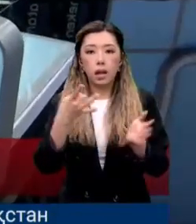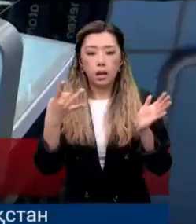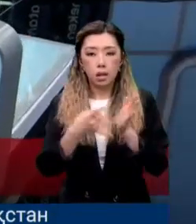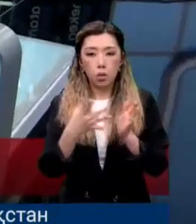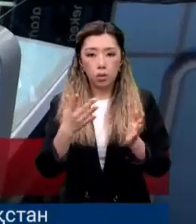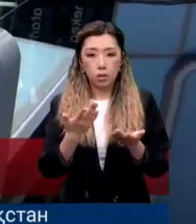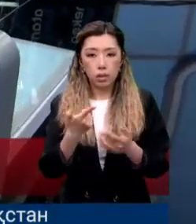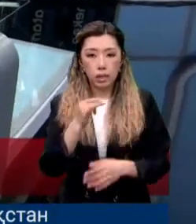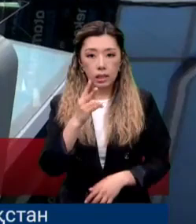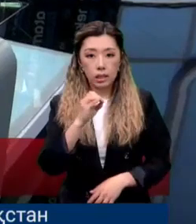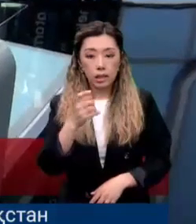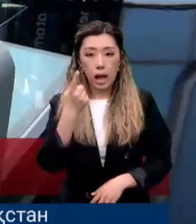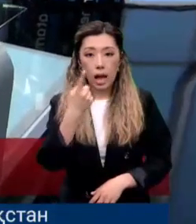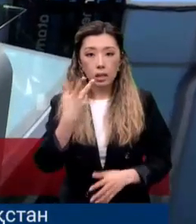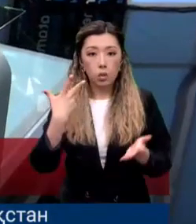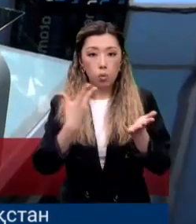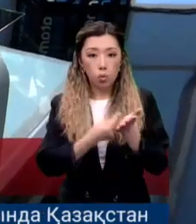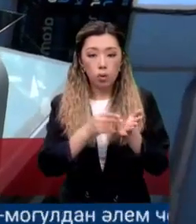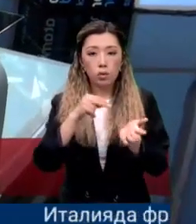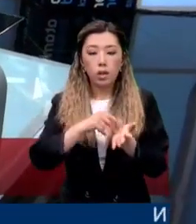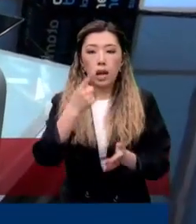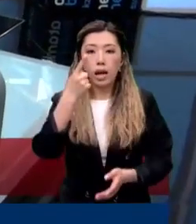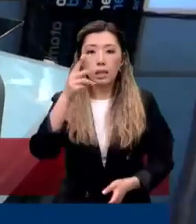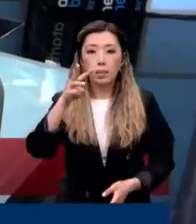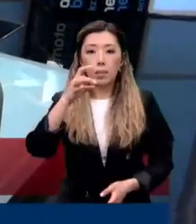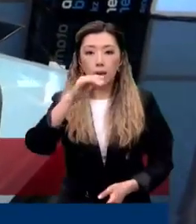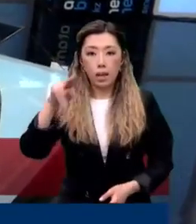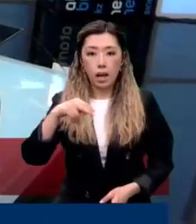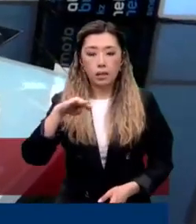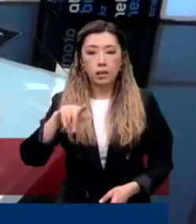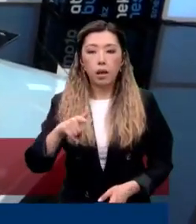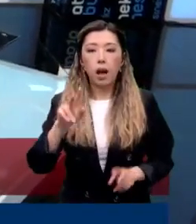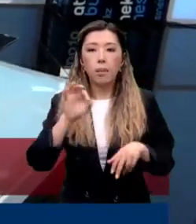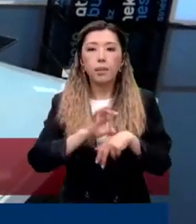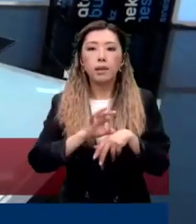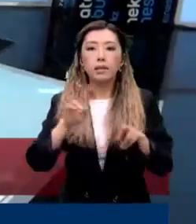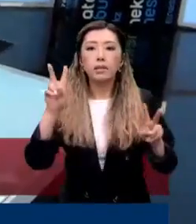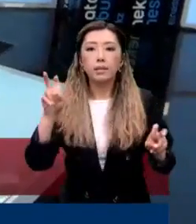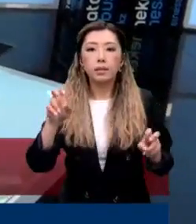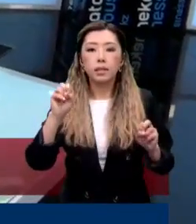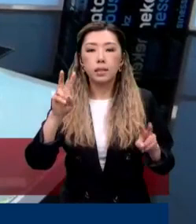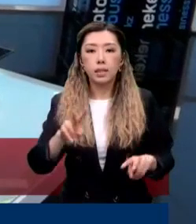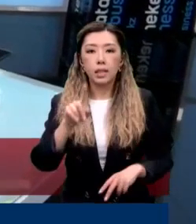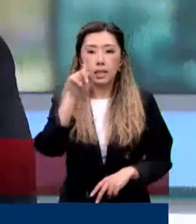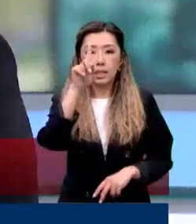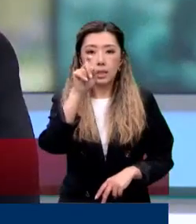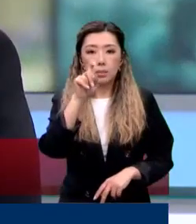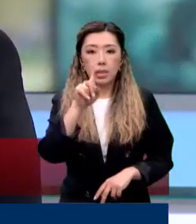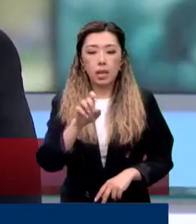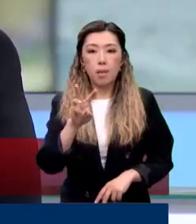стоит 1 миллиард тенге. Укол 1 миллиард тенге, да, для ребенка. О какой болезни идет речь? Речь идет о спинально-мышечной